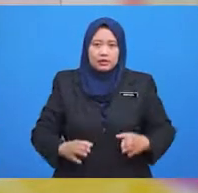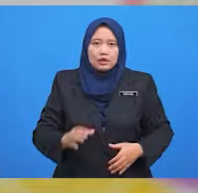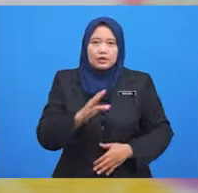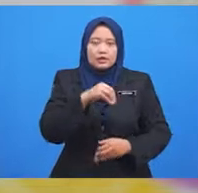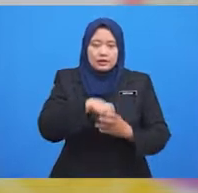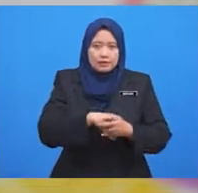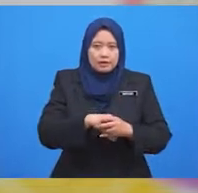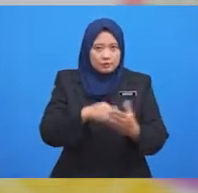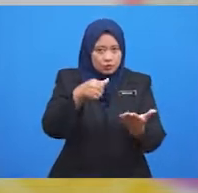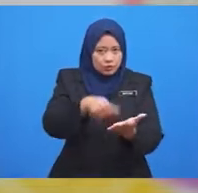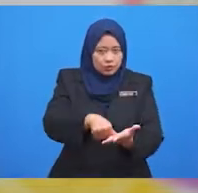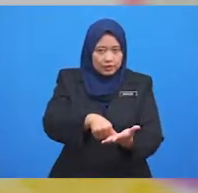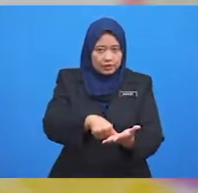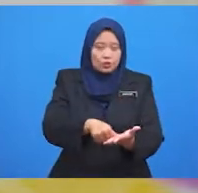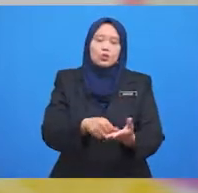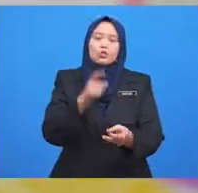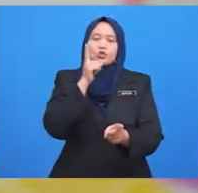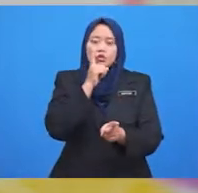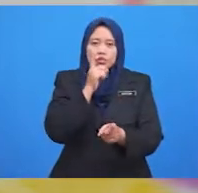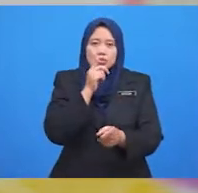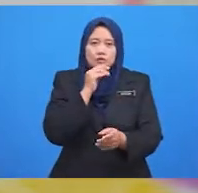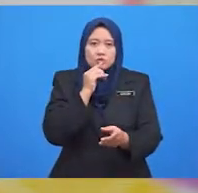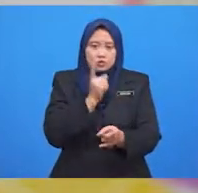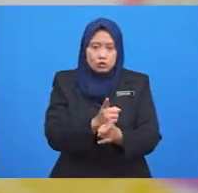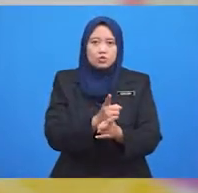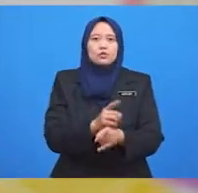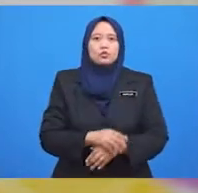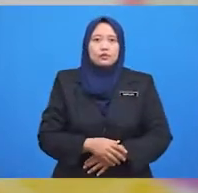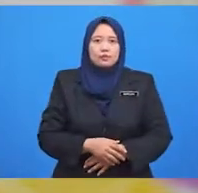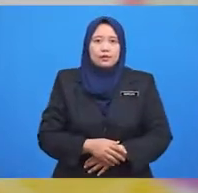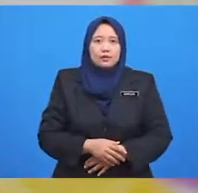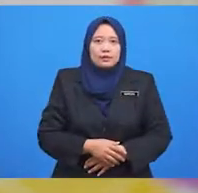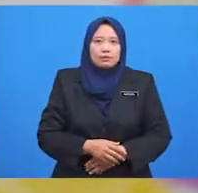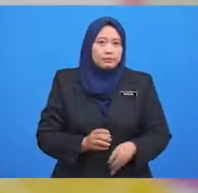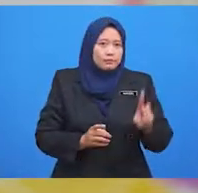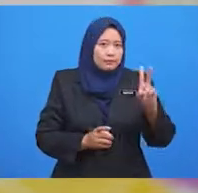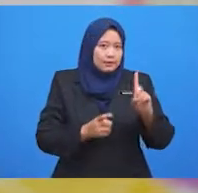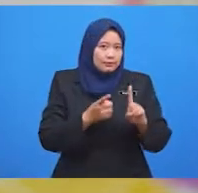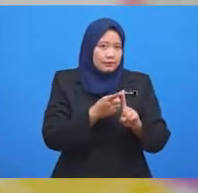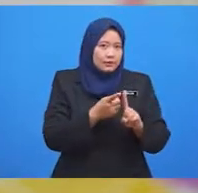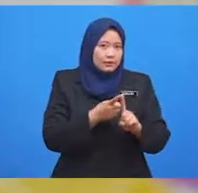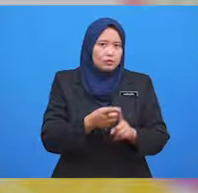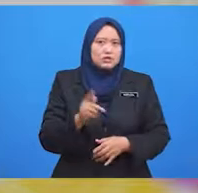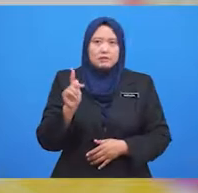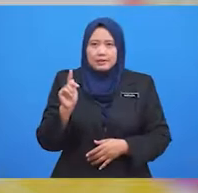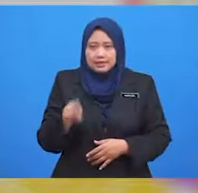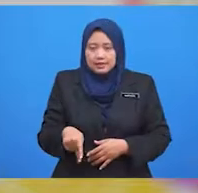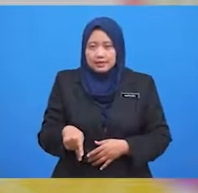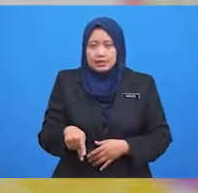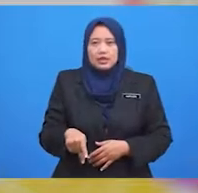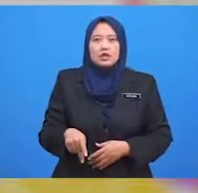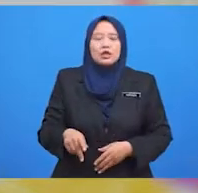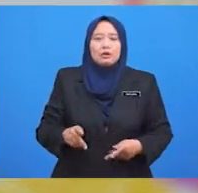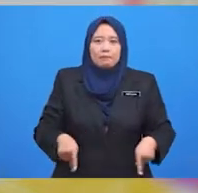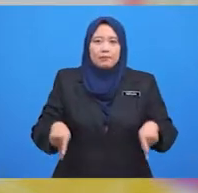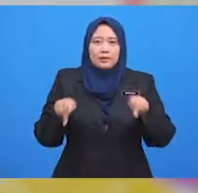pelanggan. Guru memastikan ruang salon dalam keadaan selesa dan kondusif. Guru menerangkan senarai